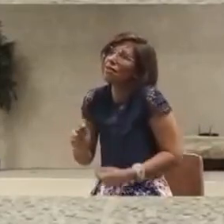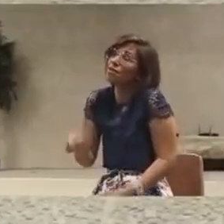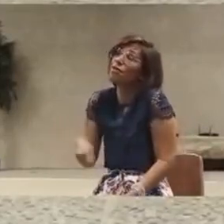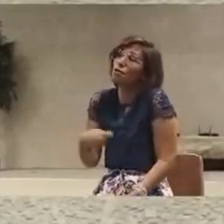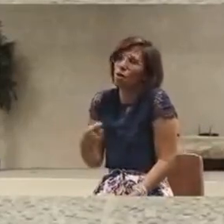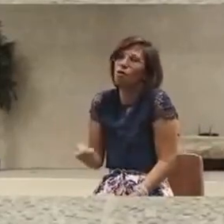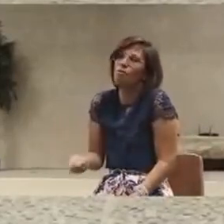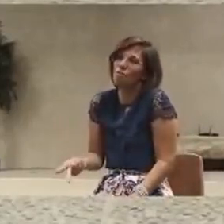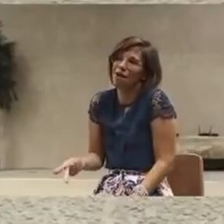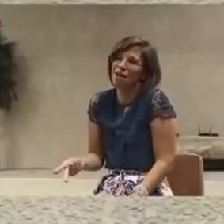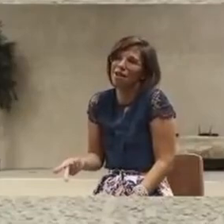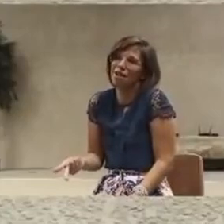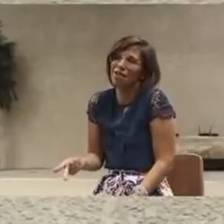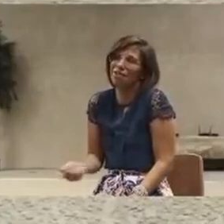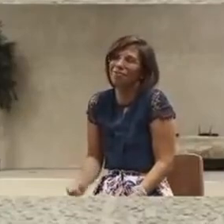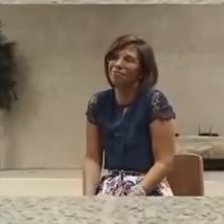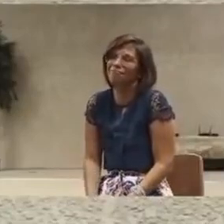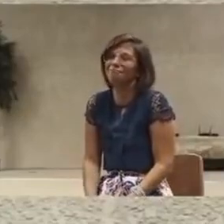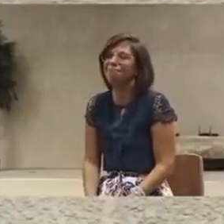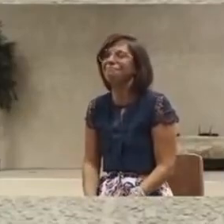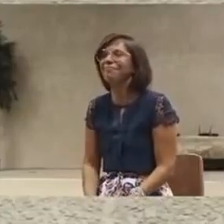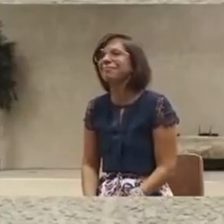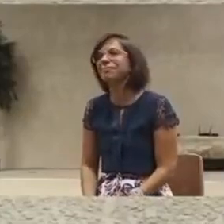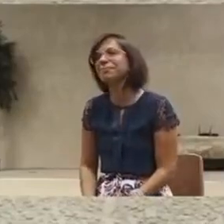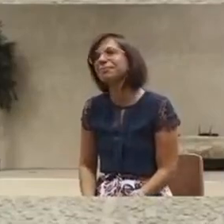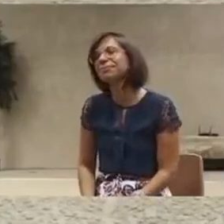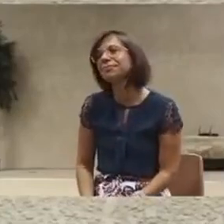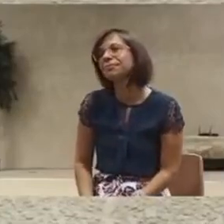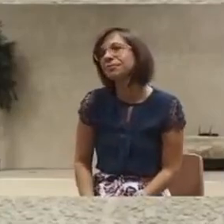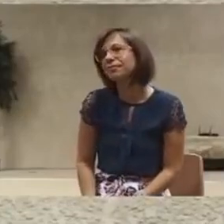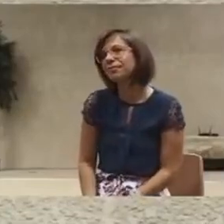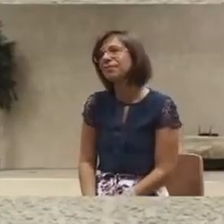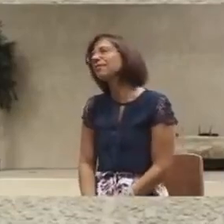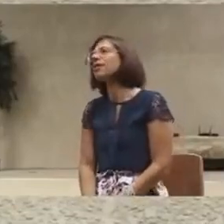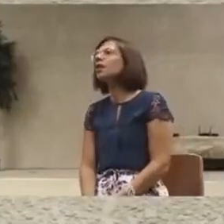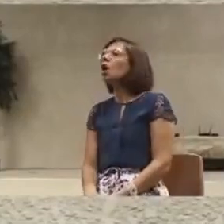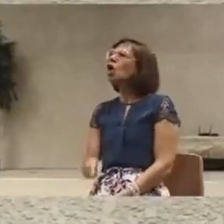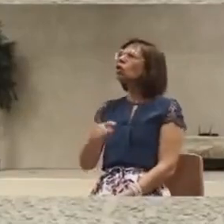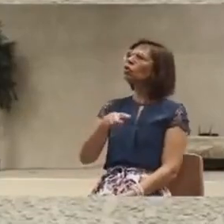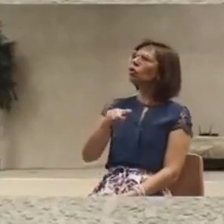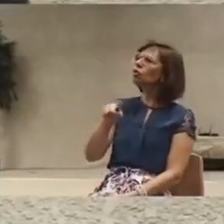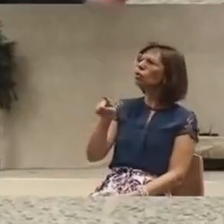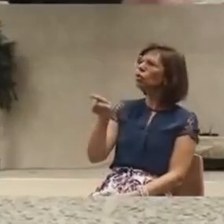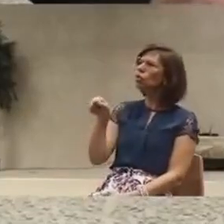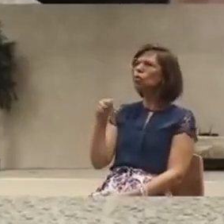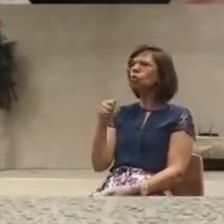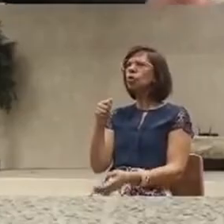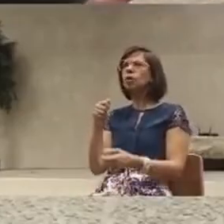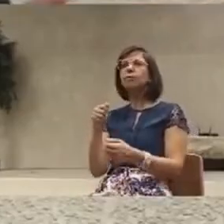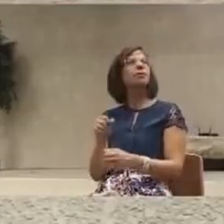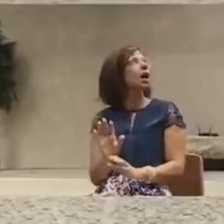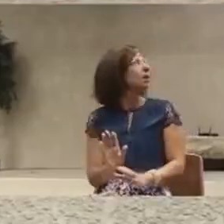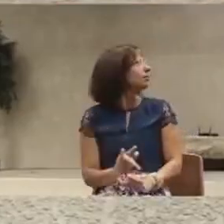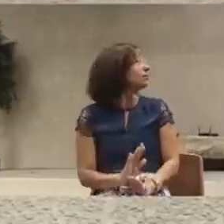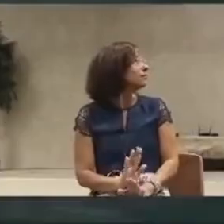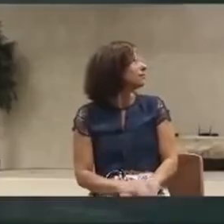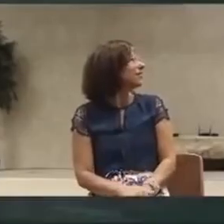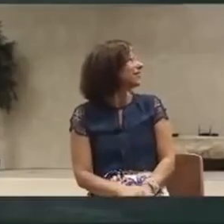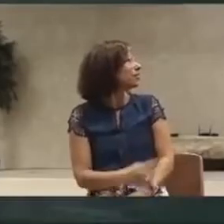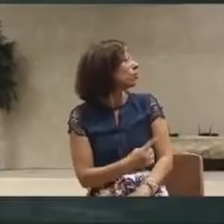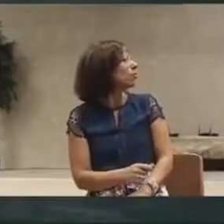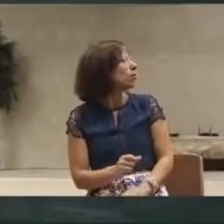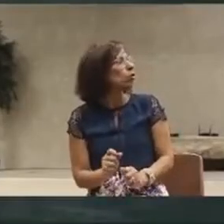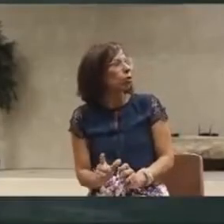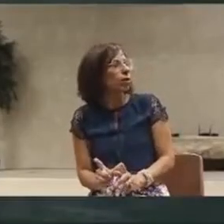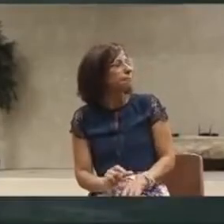peu de temps. 1 Pierre 4,12 nous dit « Ne soyez pas surpris comme une chose étrange qui vous arrive de la